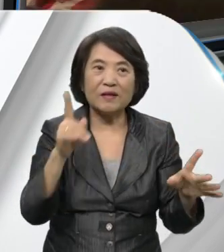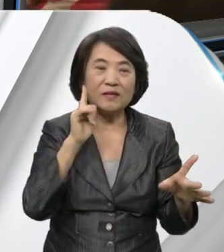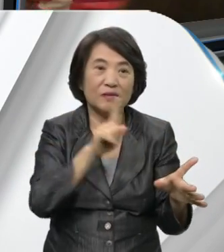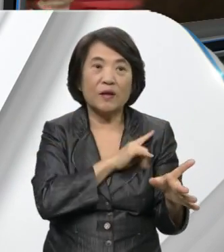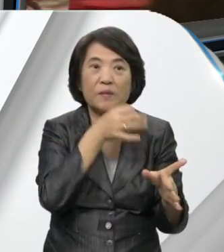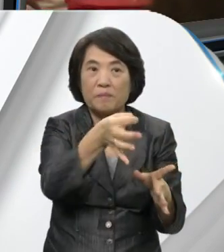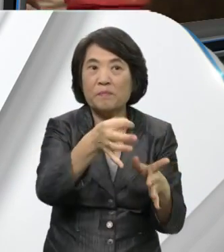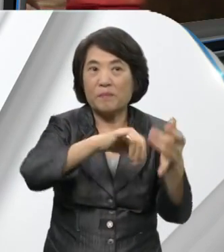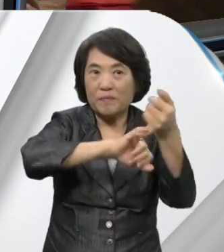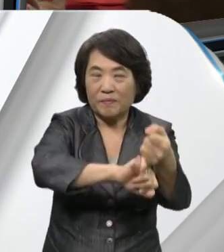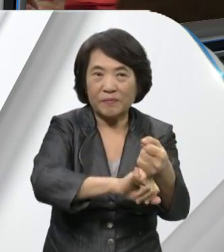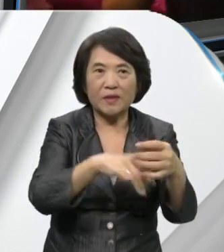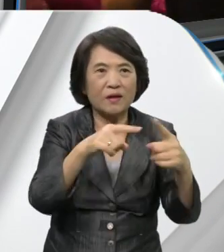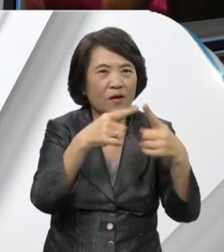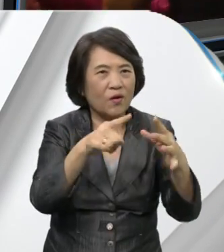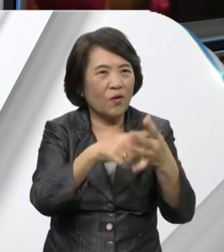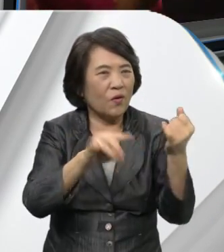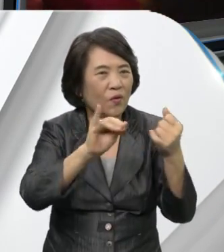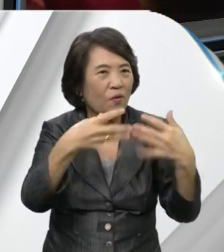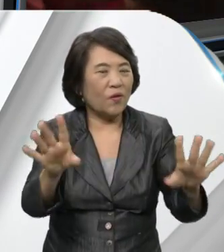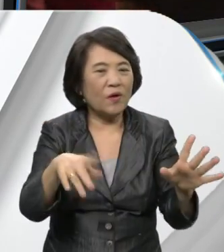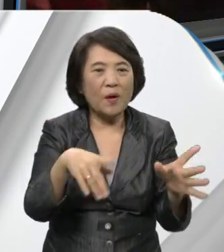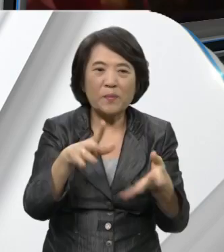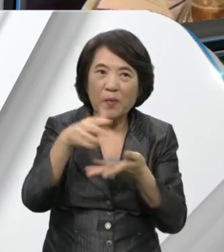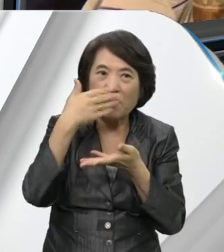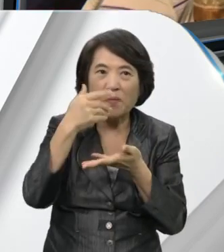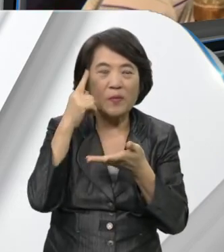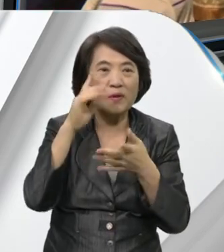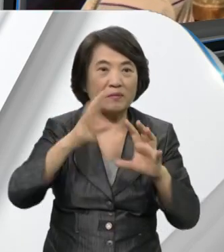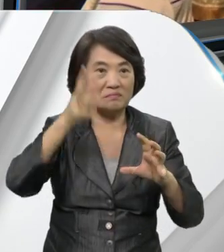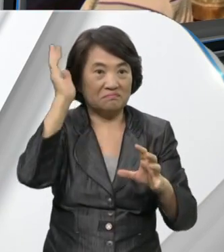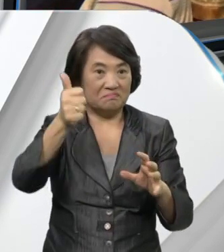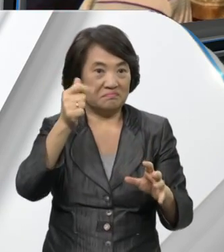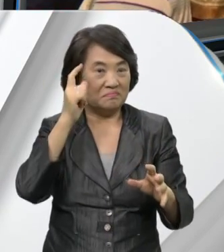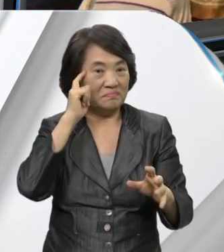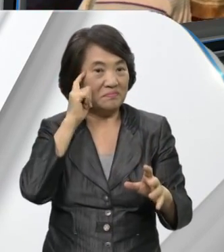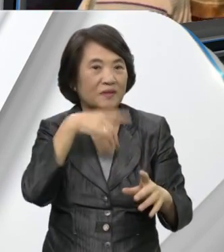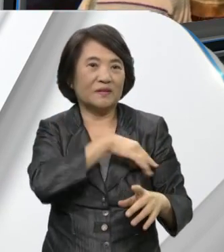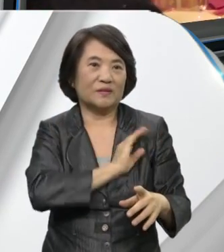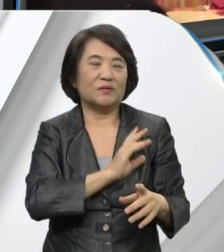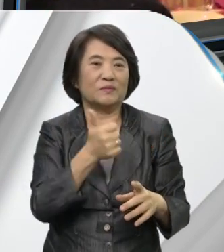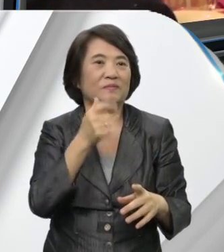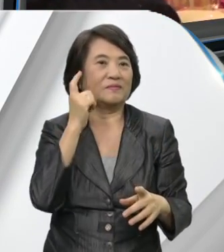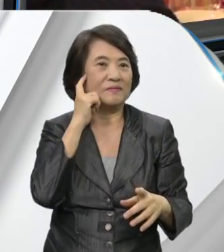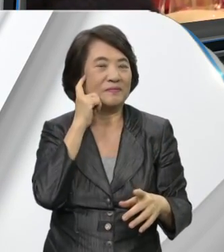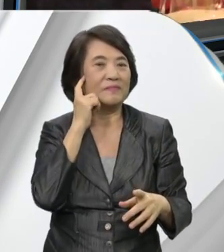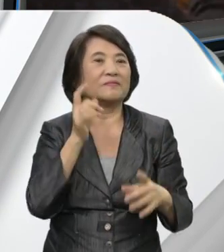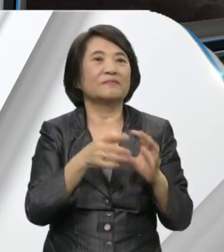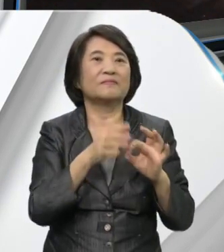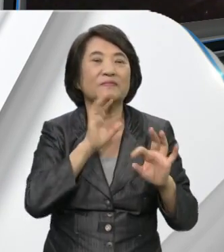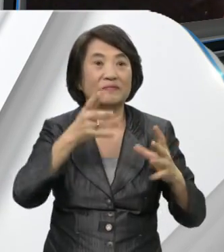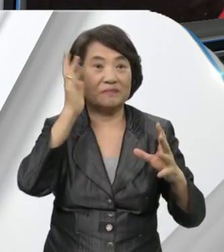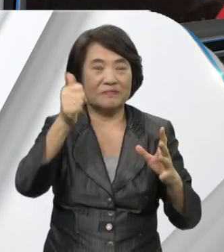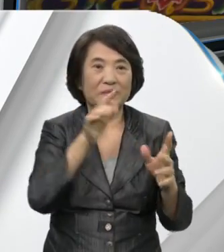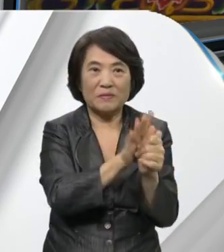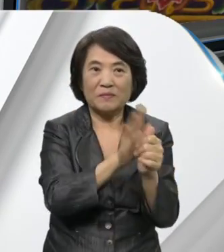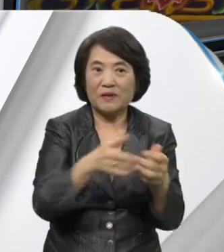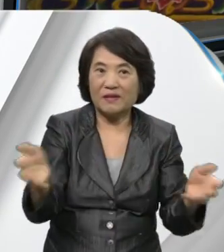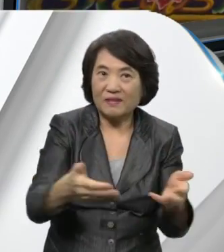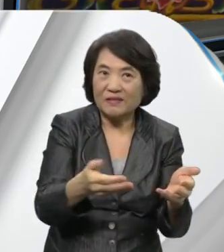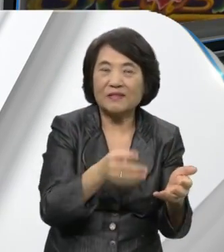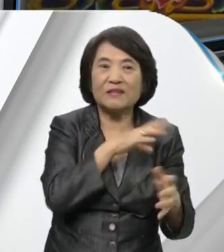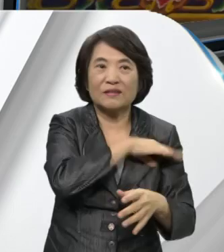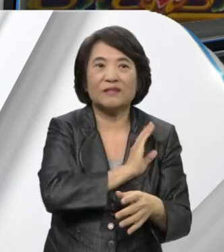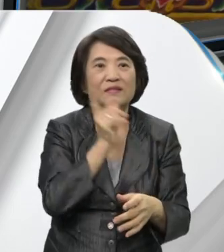亲迎接。现场几千个人看下雪，由国展总部邱伯龙所精心煮出来是出